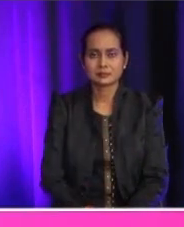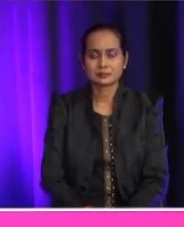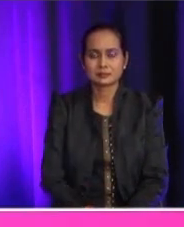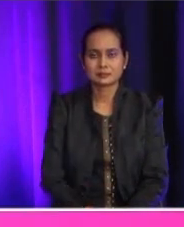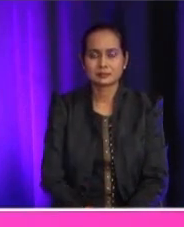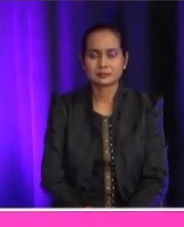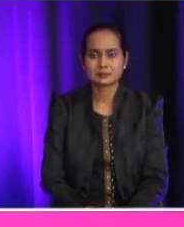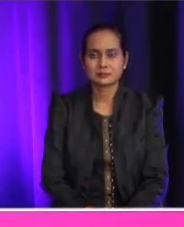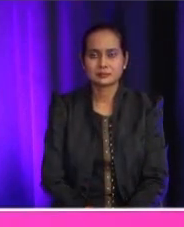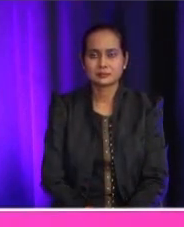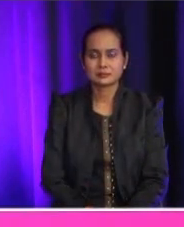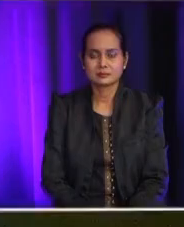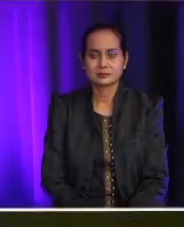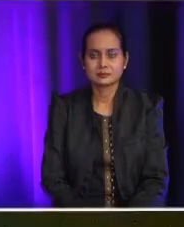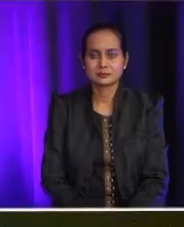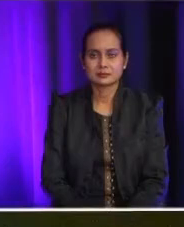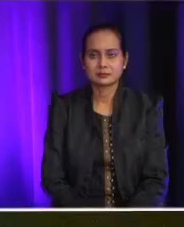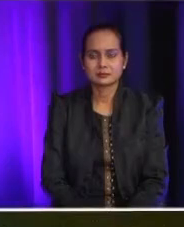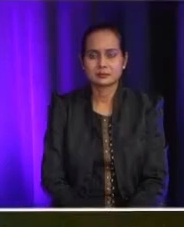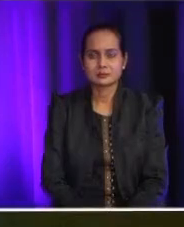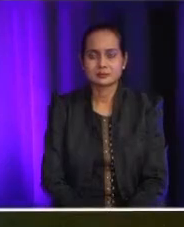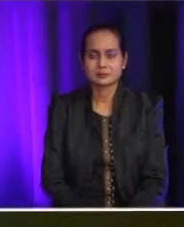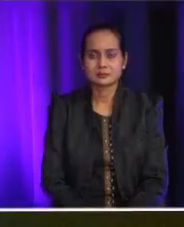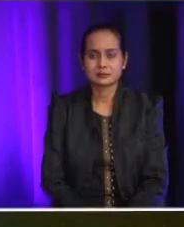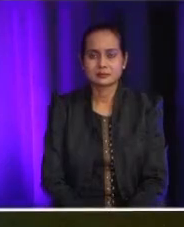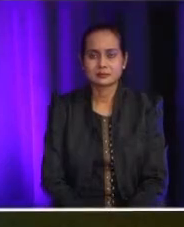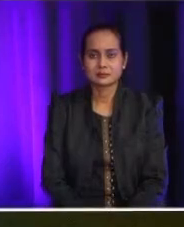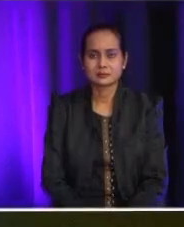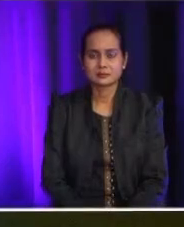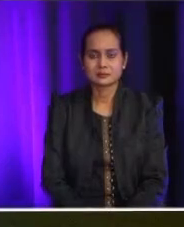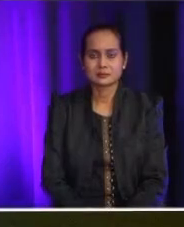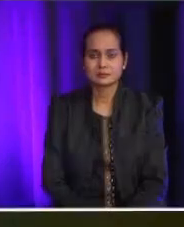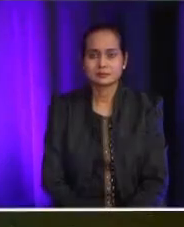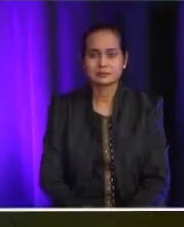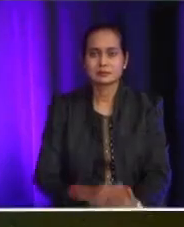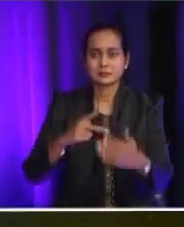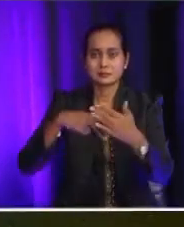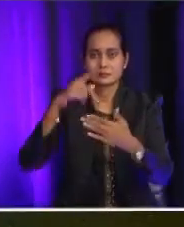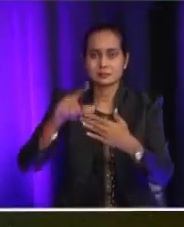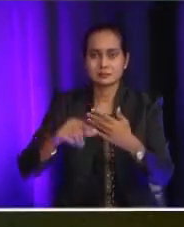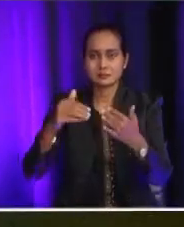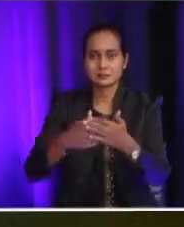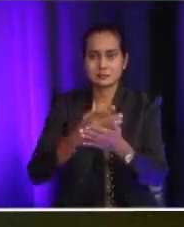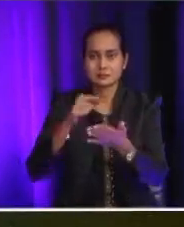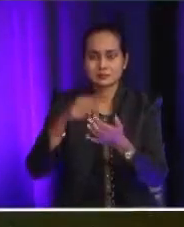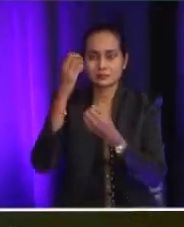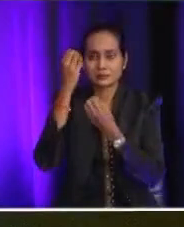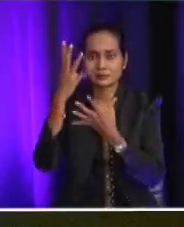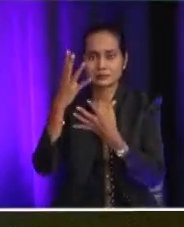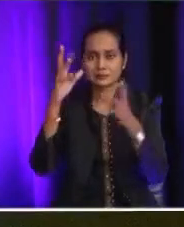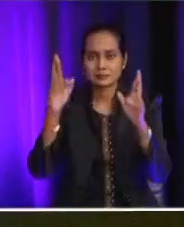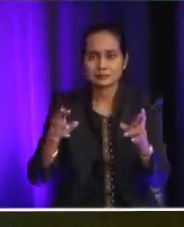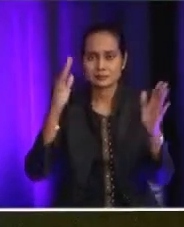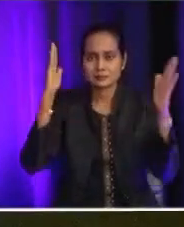setahun. Bagus. Ada tak penambahan di situ? Ada juga tu cikgu. Penambahan daripada